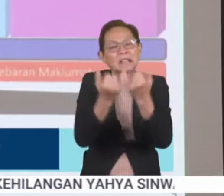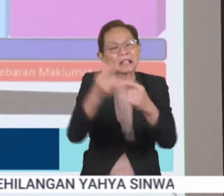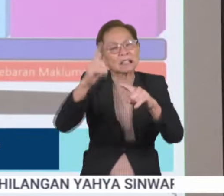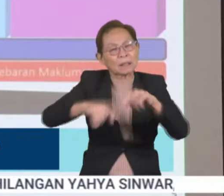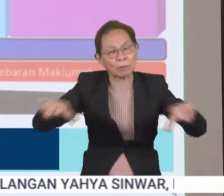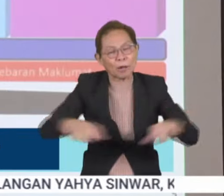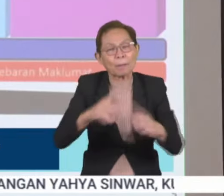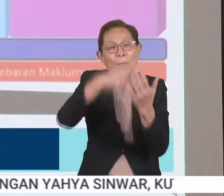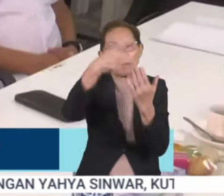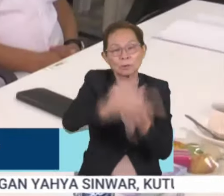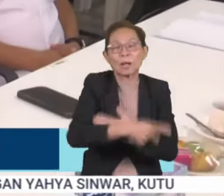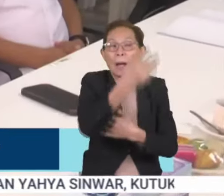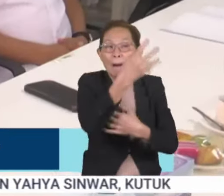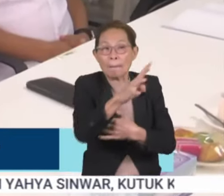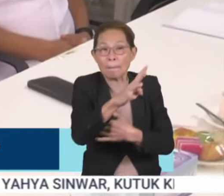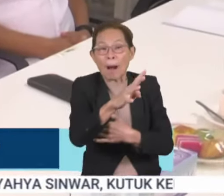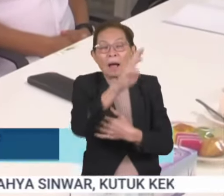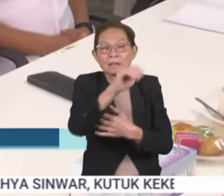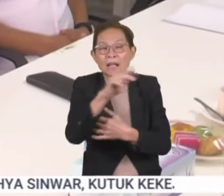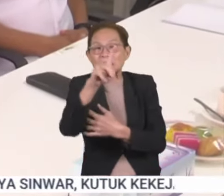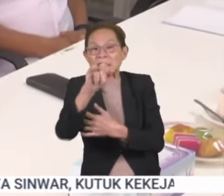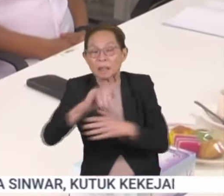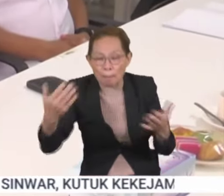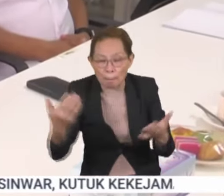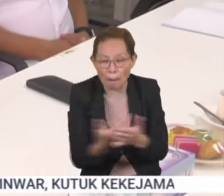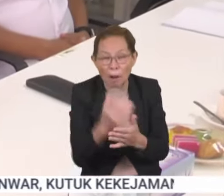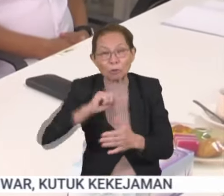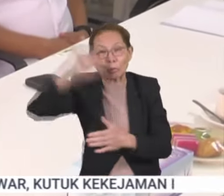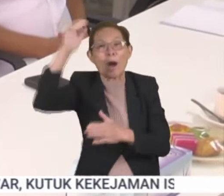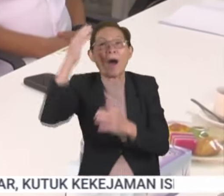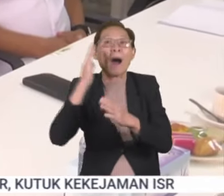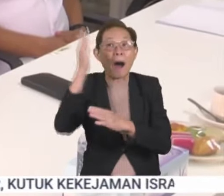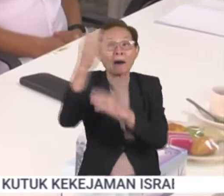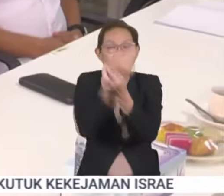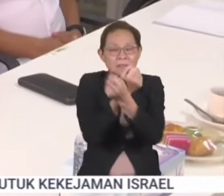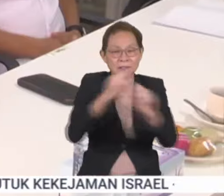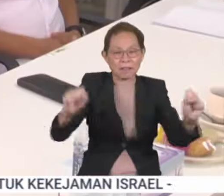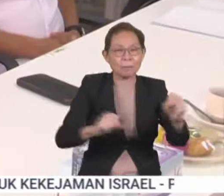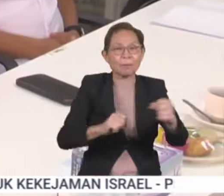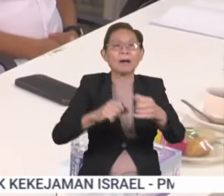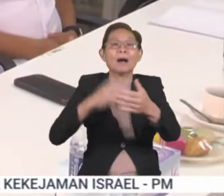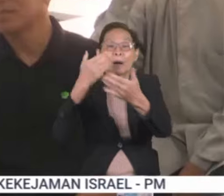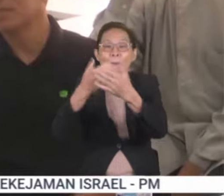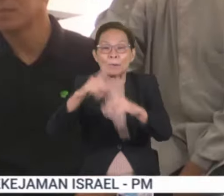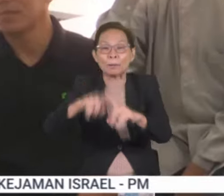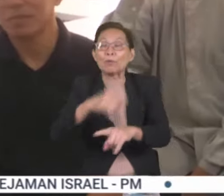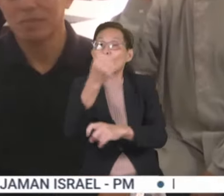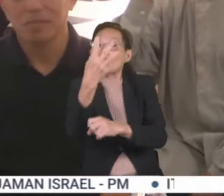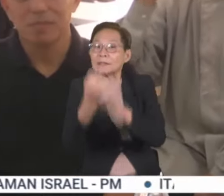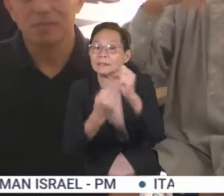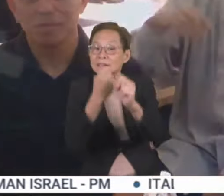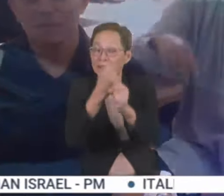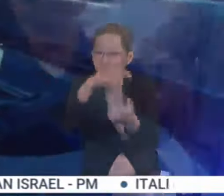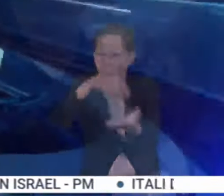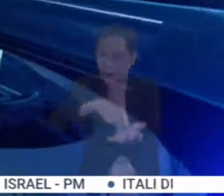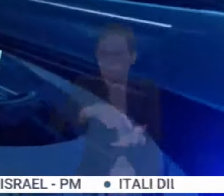melaksanakan projek. Manakala 14 nadi yang baru di Sabah bakal siap menjelang hujung tahun ini.